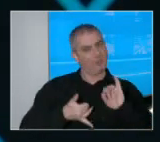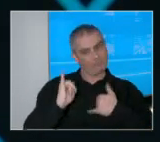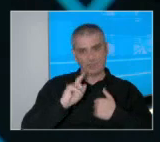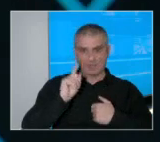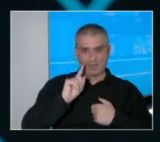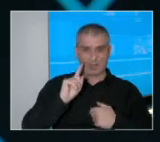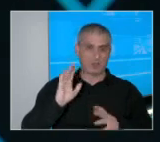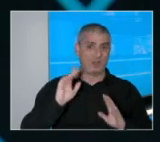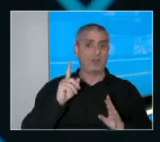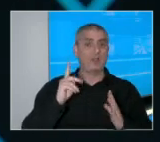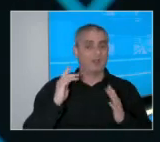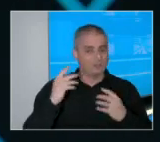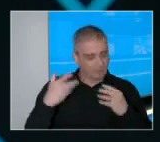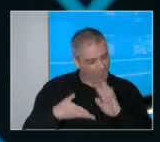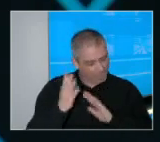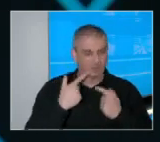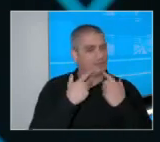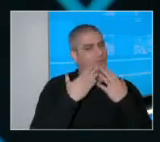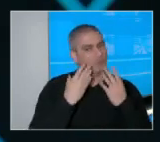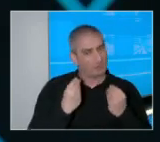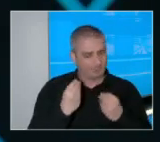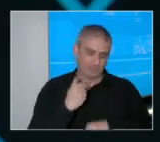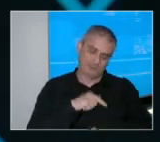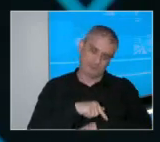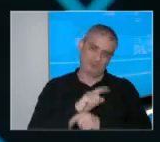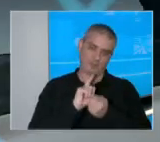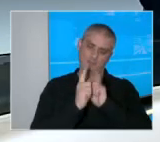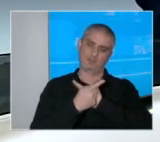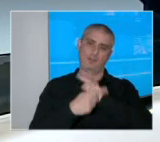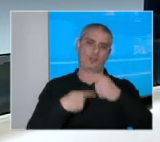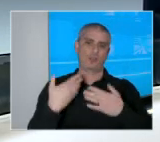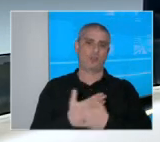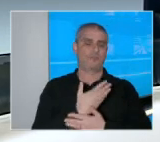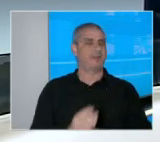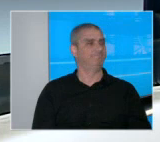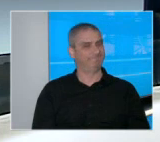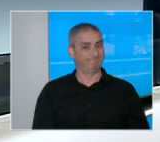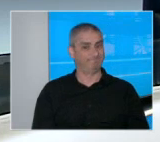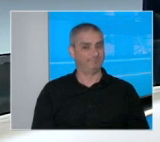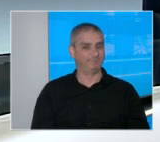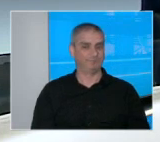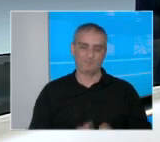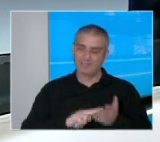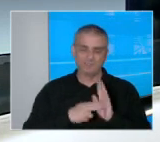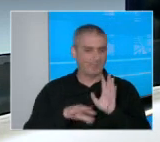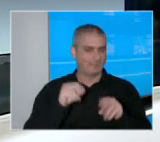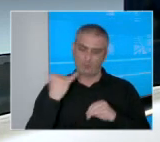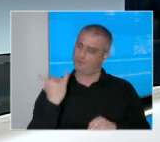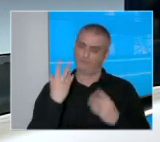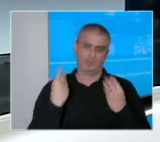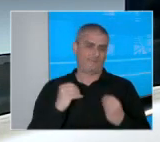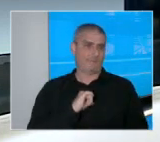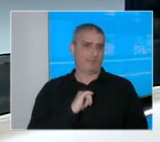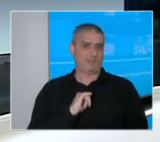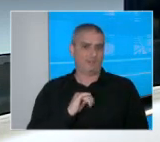לא בלך, אלא בתודה רבה, הגיע הזמן לדור הבא. שמע, אסטרטגיית בחירות היא דבר, תמיד דבר